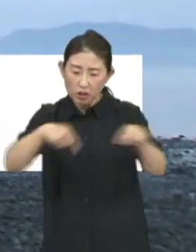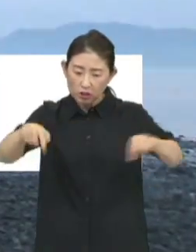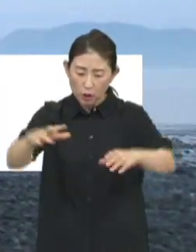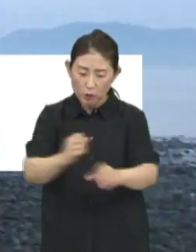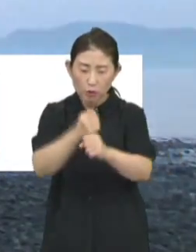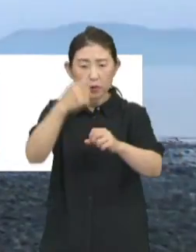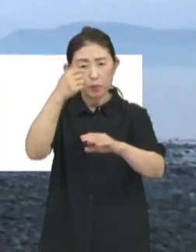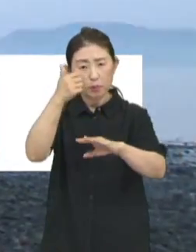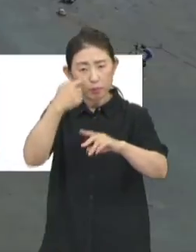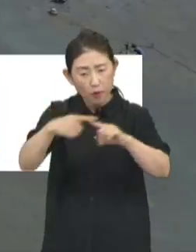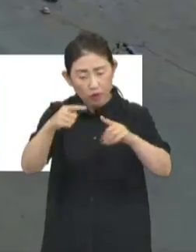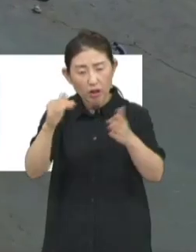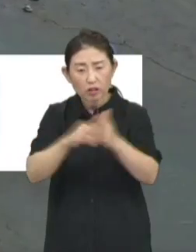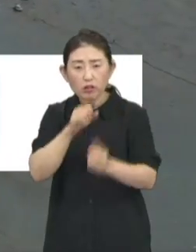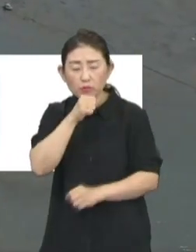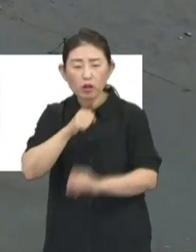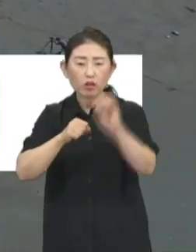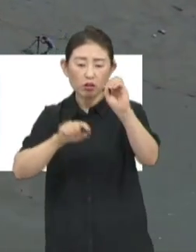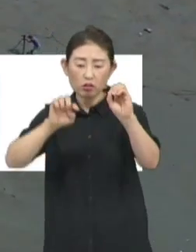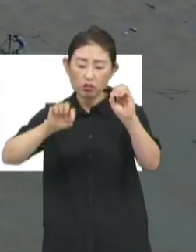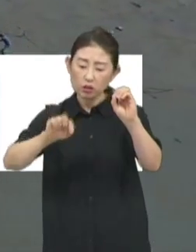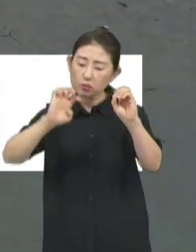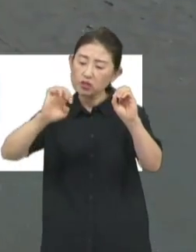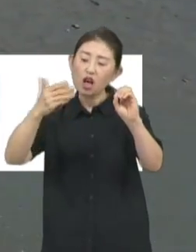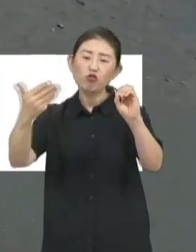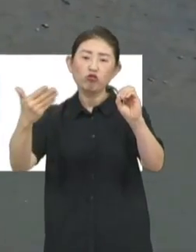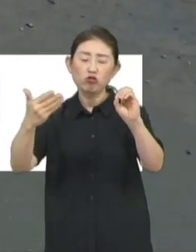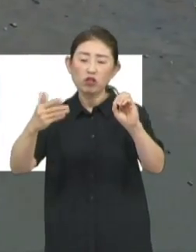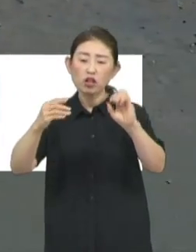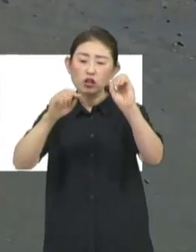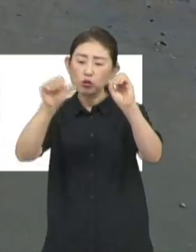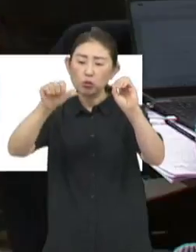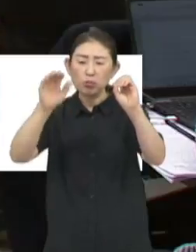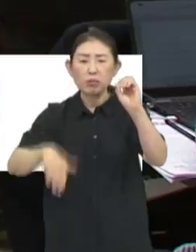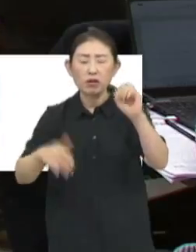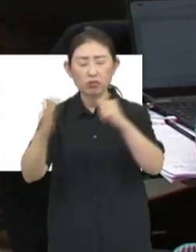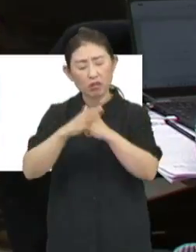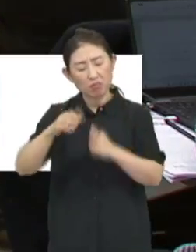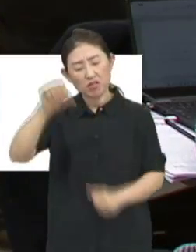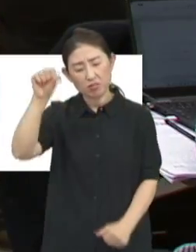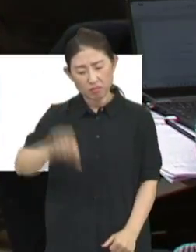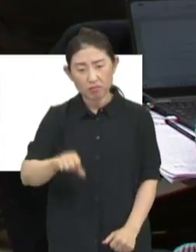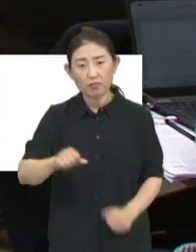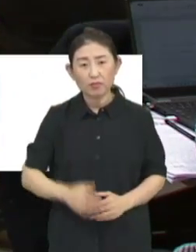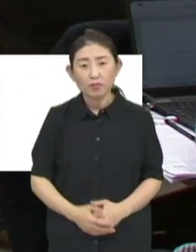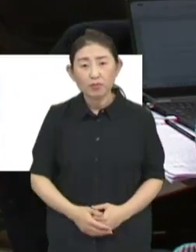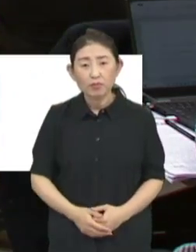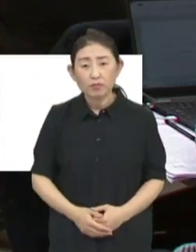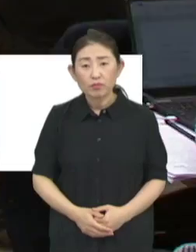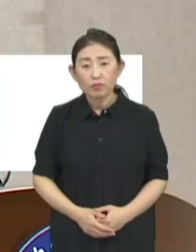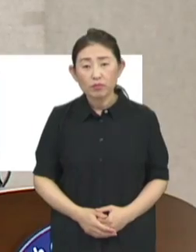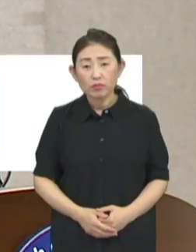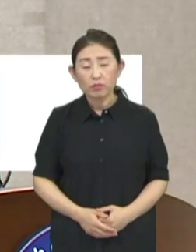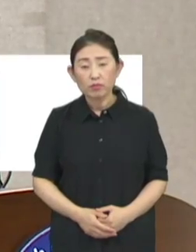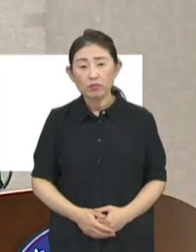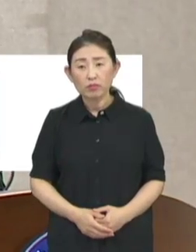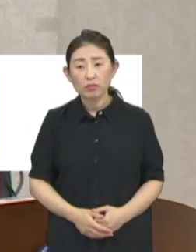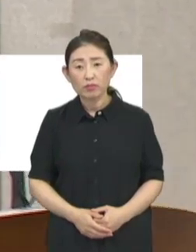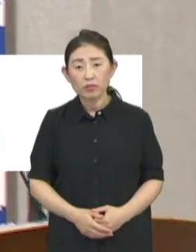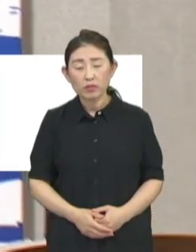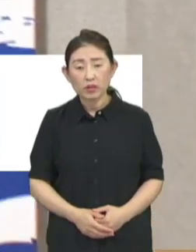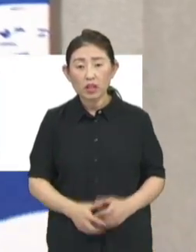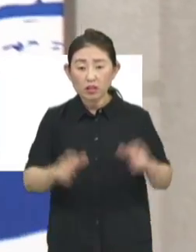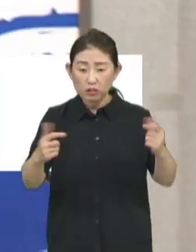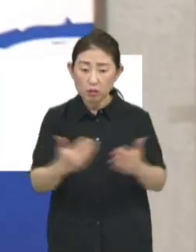종합평가에서 0.49 점을 받아 기준인 0.5 미만으로 타당성 부족 평가를 받았습니다 특히